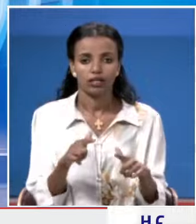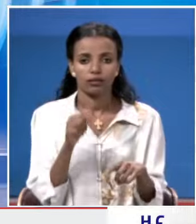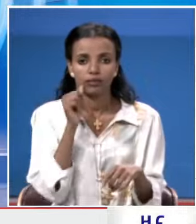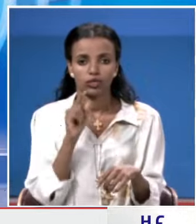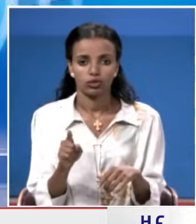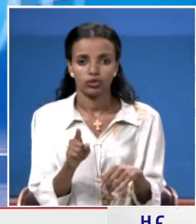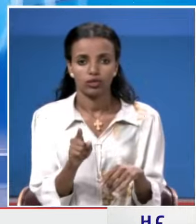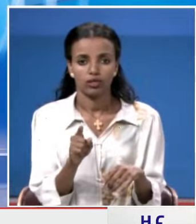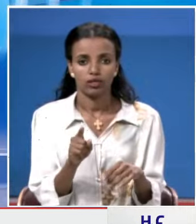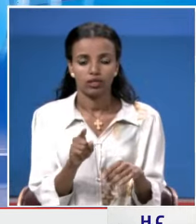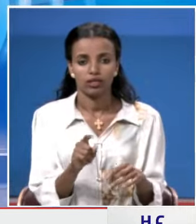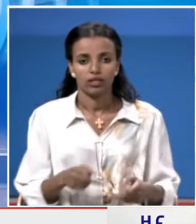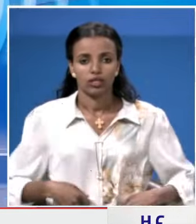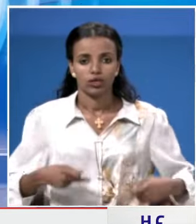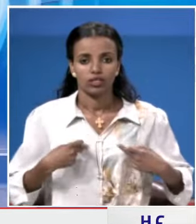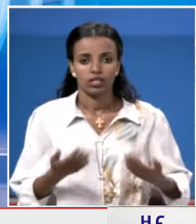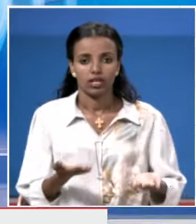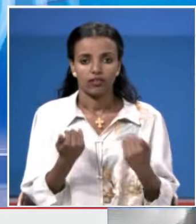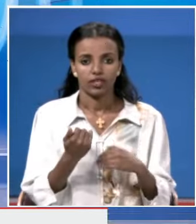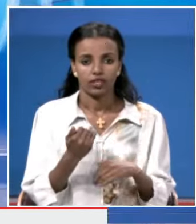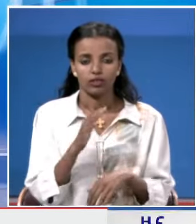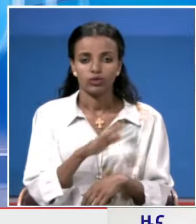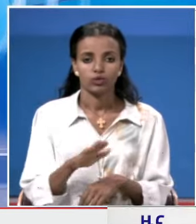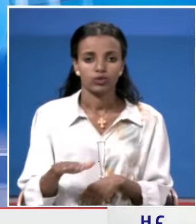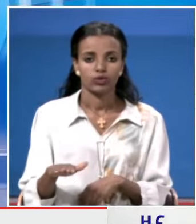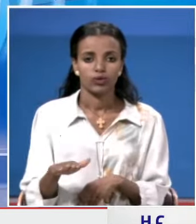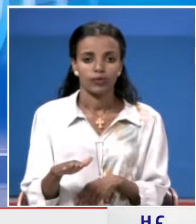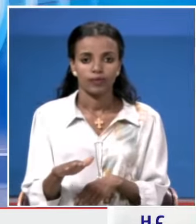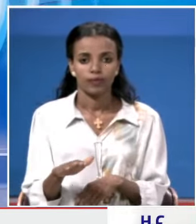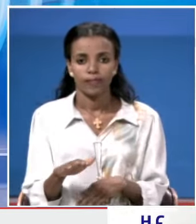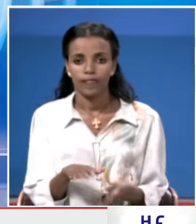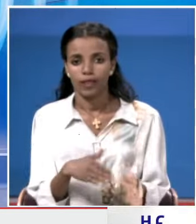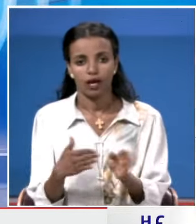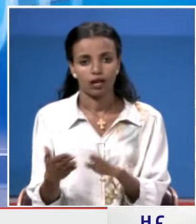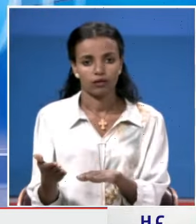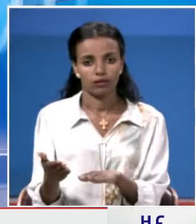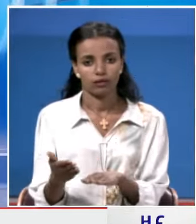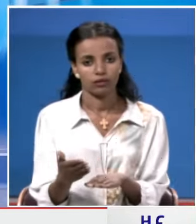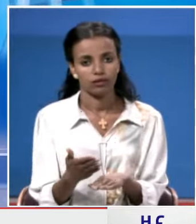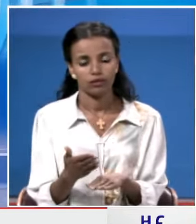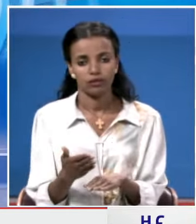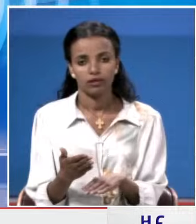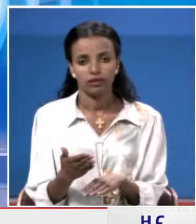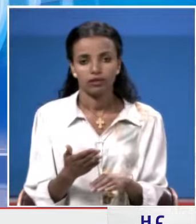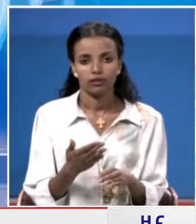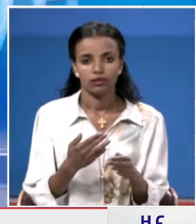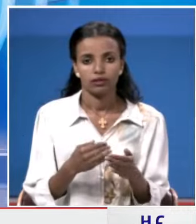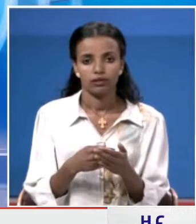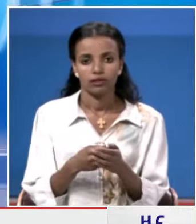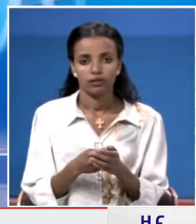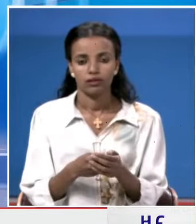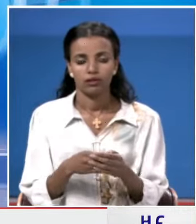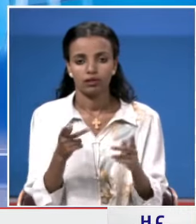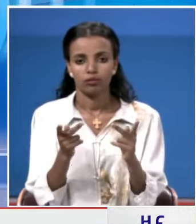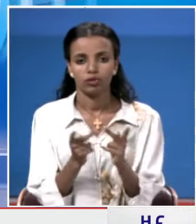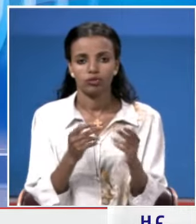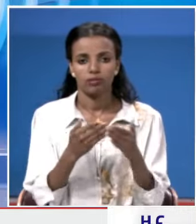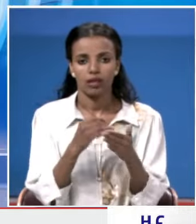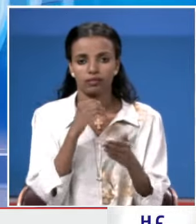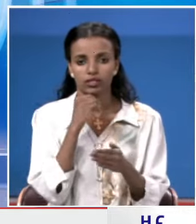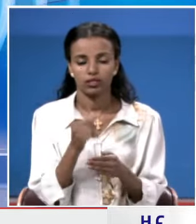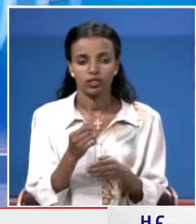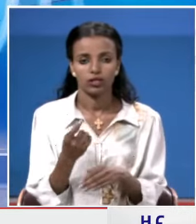ተረፈ። ልጆቹ መንትዮች ነበሩ። እነሱ በው አለኩኝ ወቅትና በሰዓት ባለመረሳቸው ማለት ነው። የሆነ